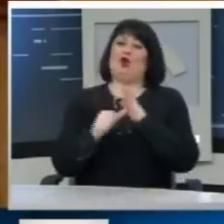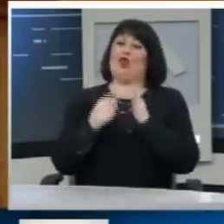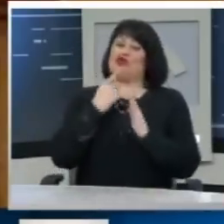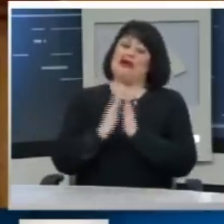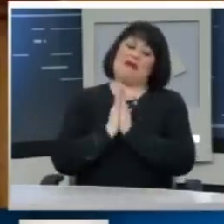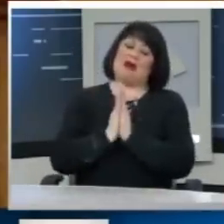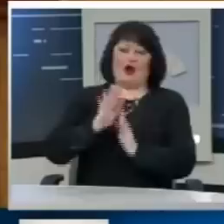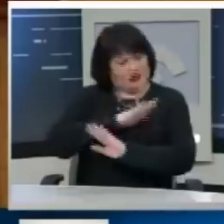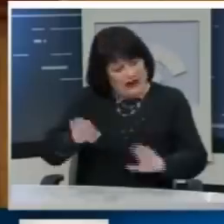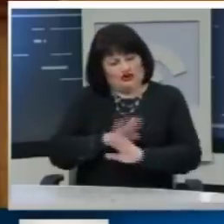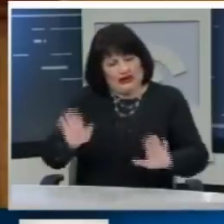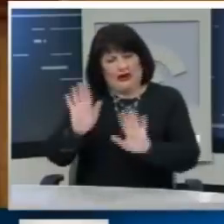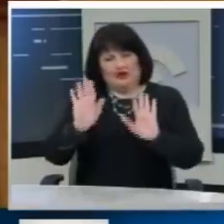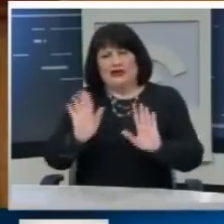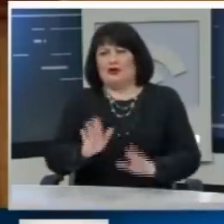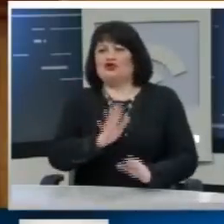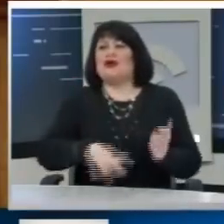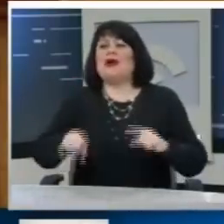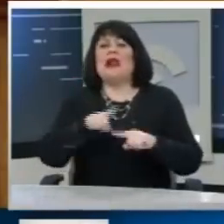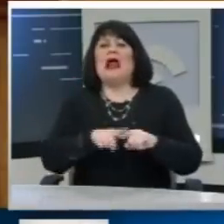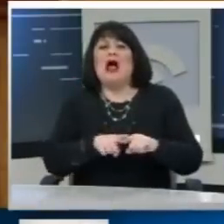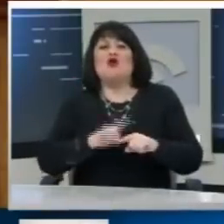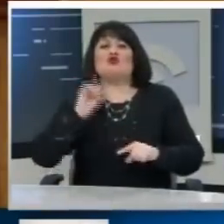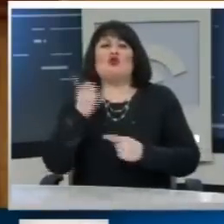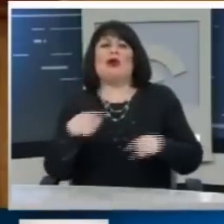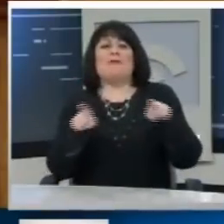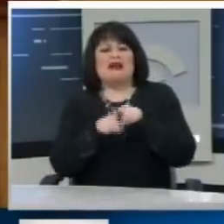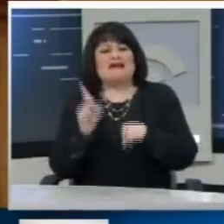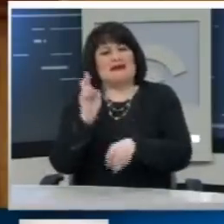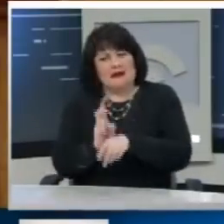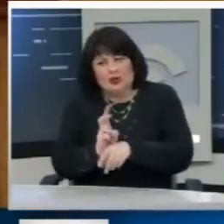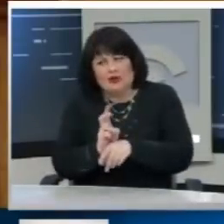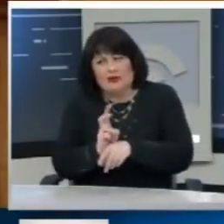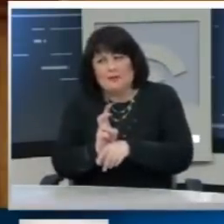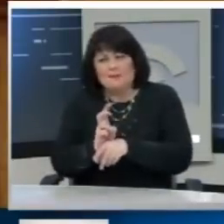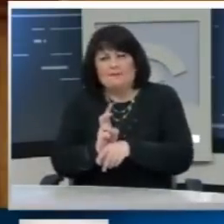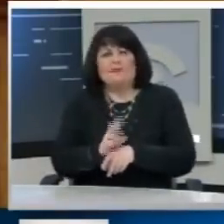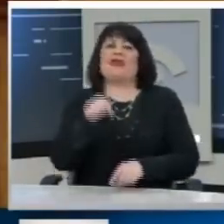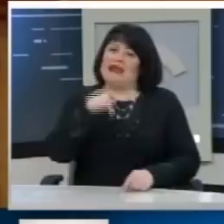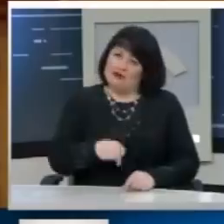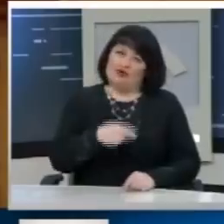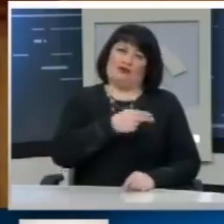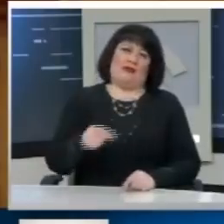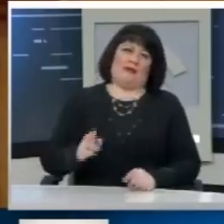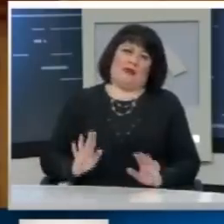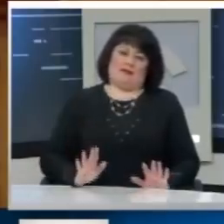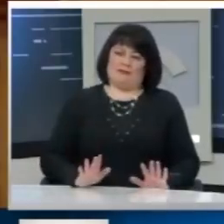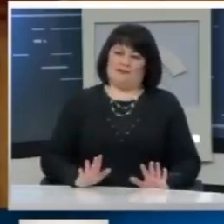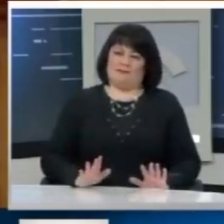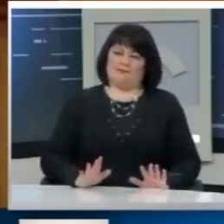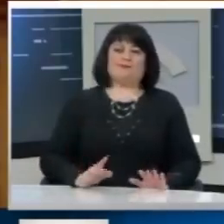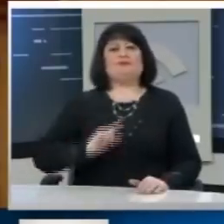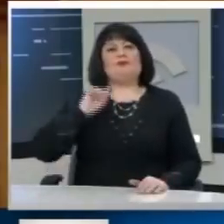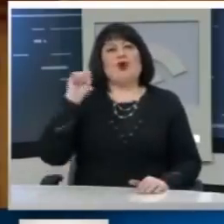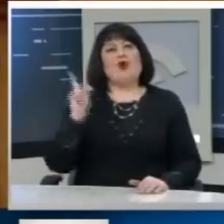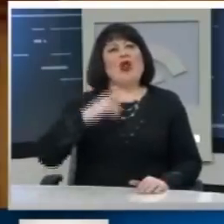στις ευρωεκλογές τέλειωσα. Παφίλη, ο λαός μαζί με όλα τα υπόλοιπα να έχει και αυτό. Και όλες